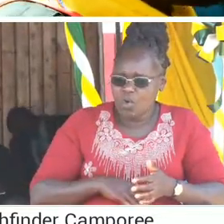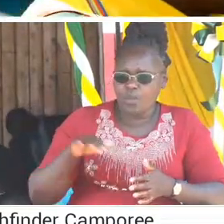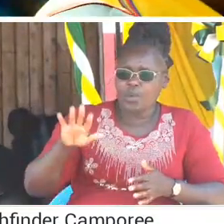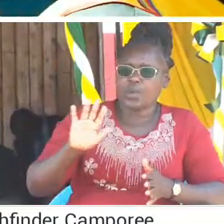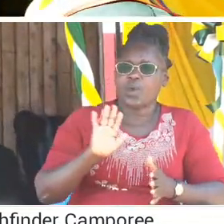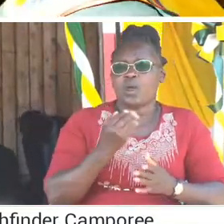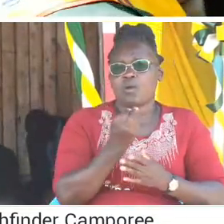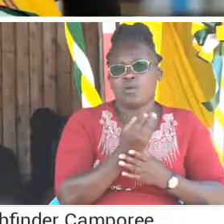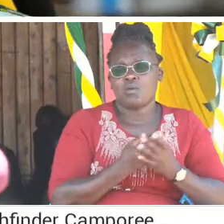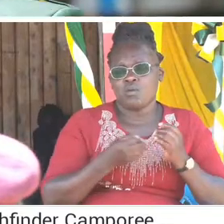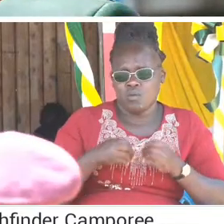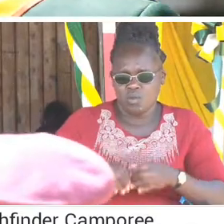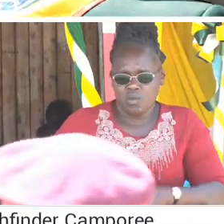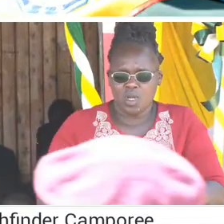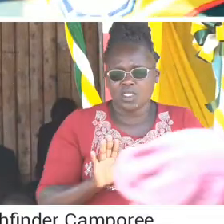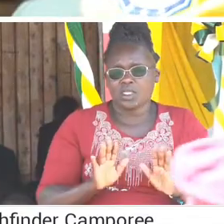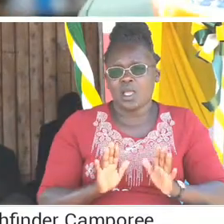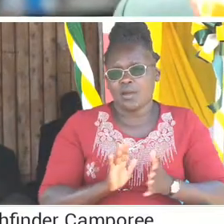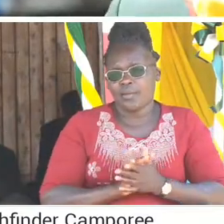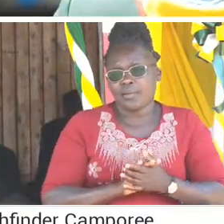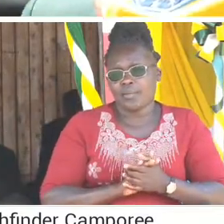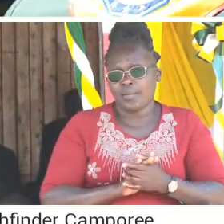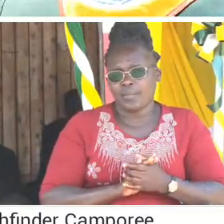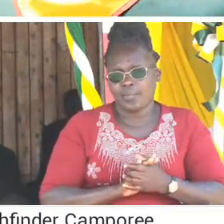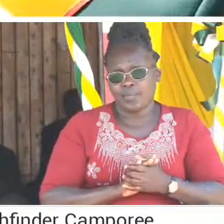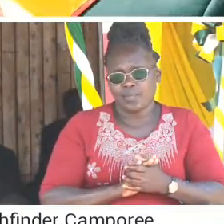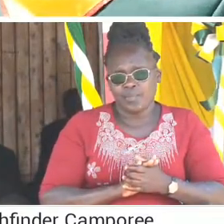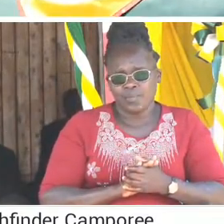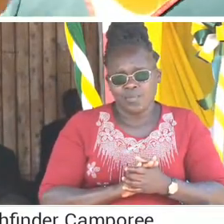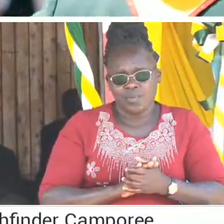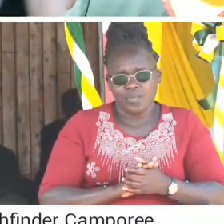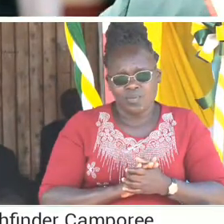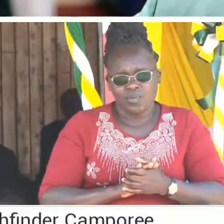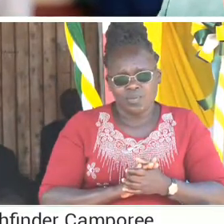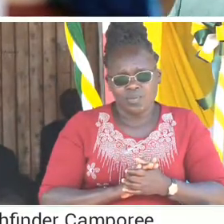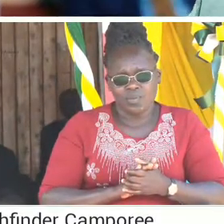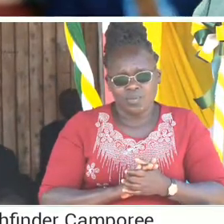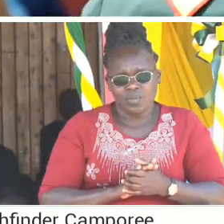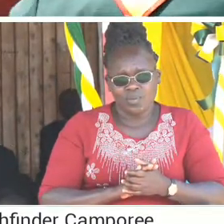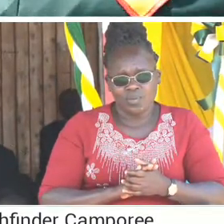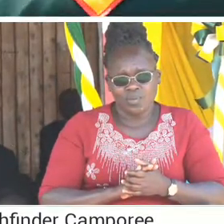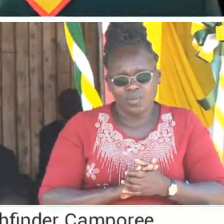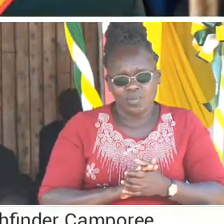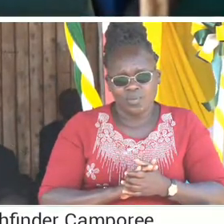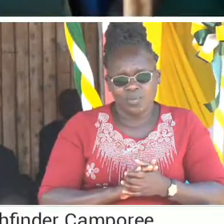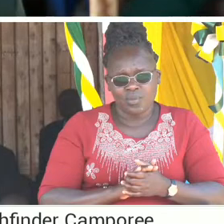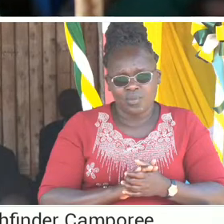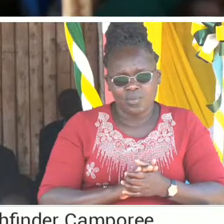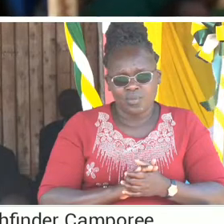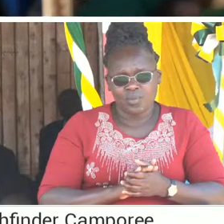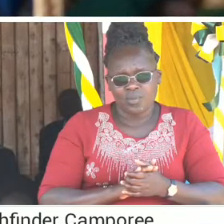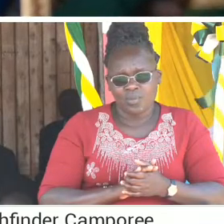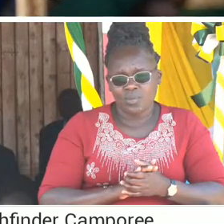unapata watoto lakini wale matoto ni mapooza. Mahali fulani kwenye Wafalme wa Pili. Asema nchi hii ni